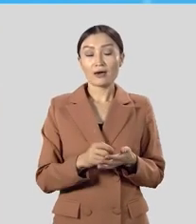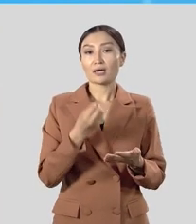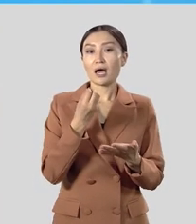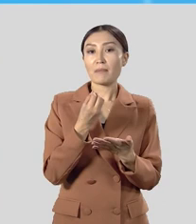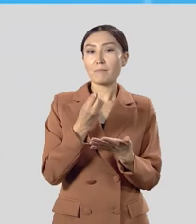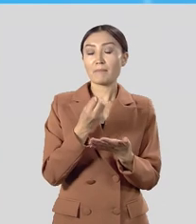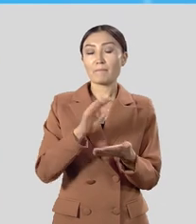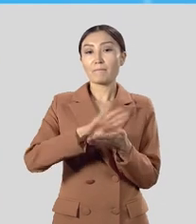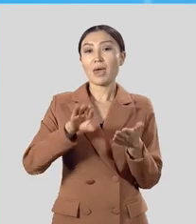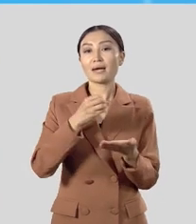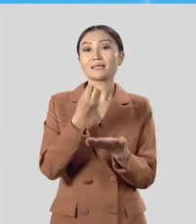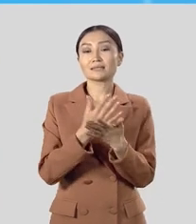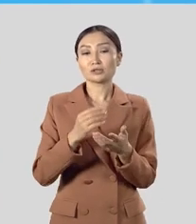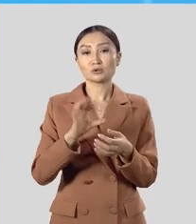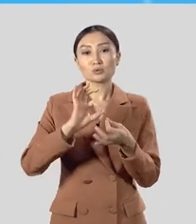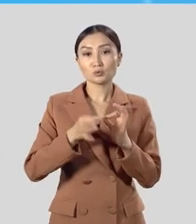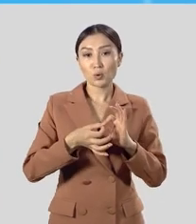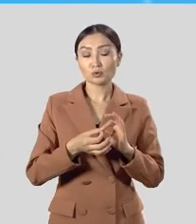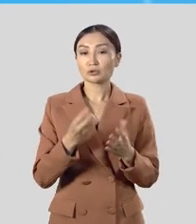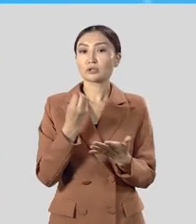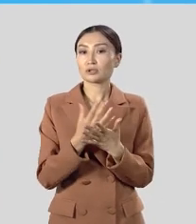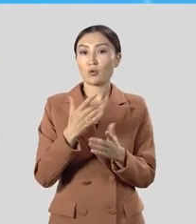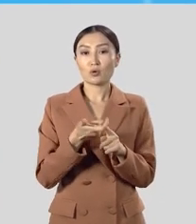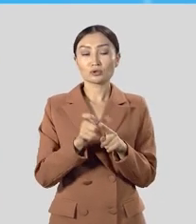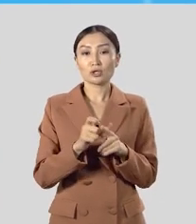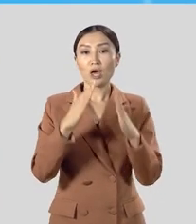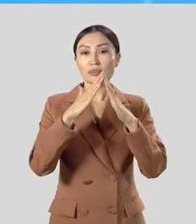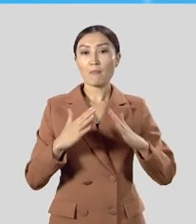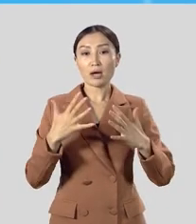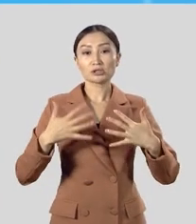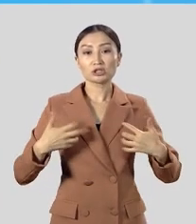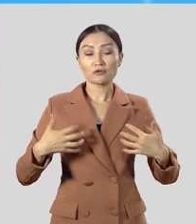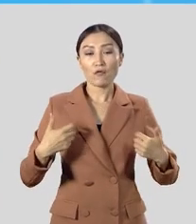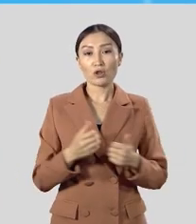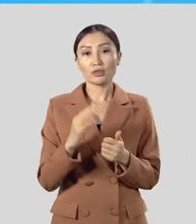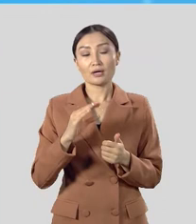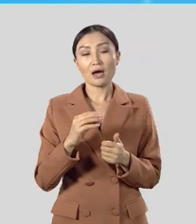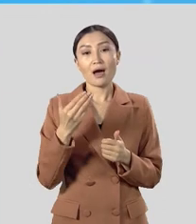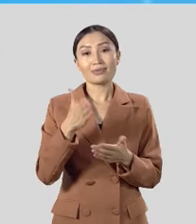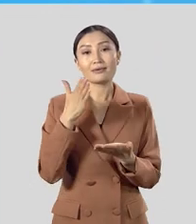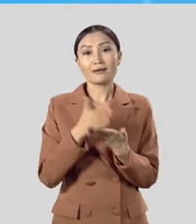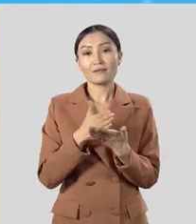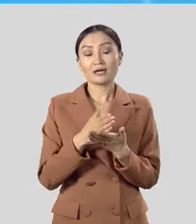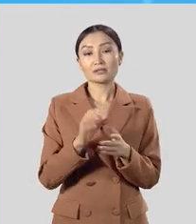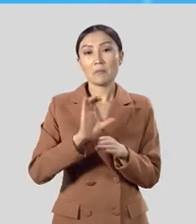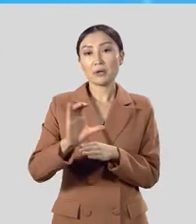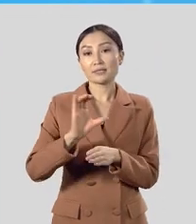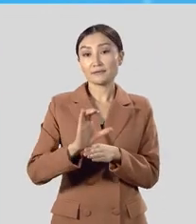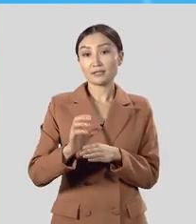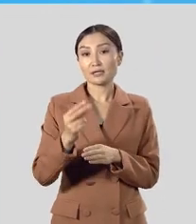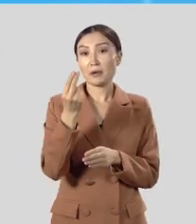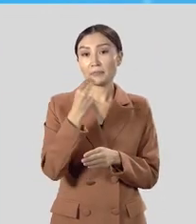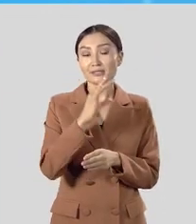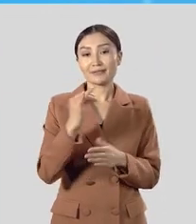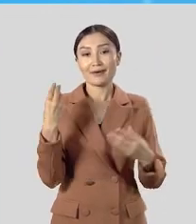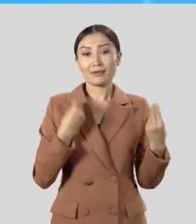переоценить сложно. Особенно велика роль в нашей жизни домашних животных. Они являются производителями пищи